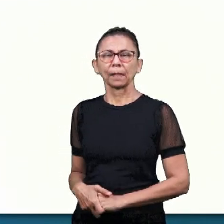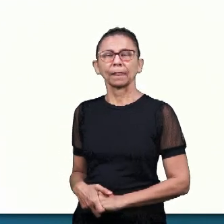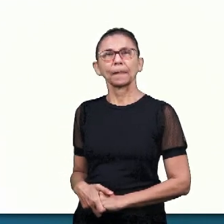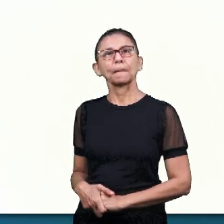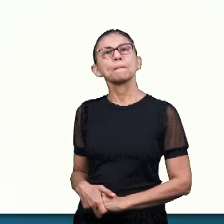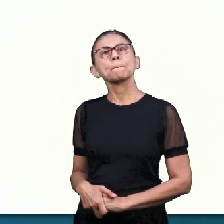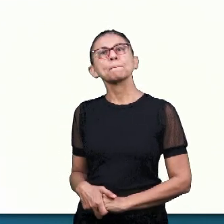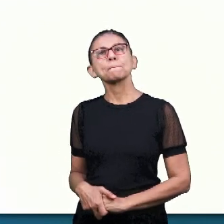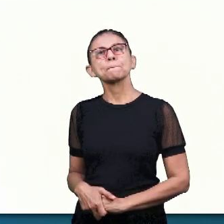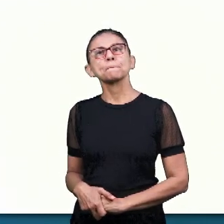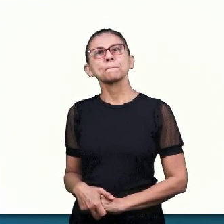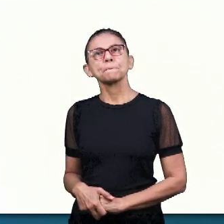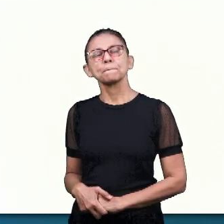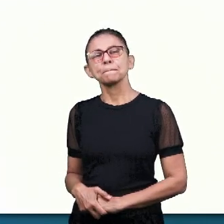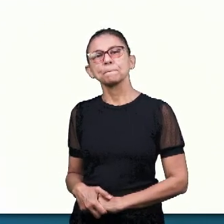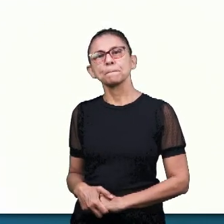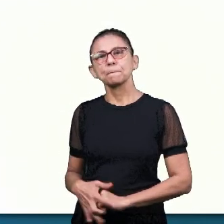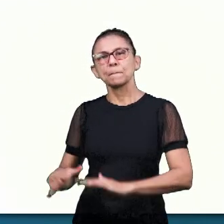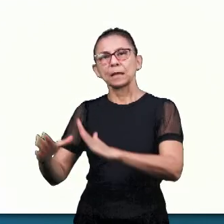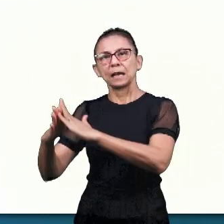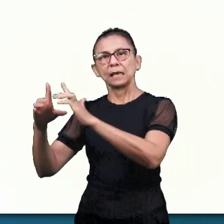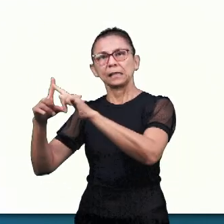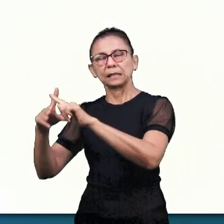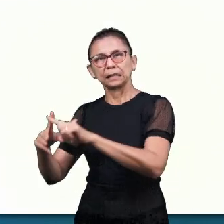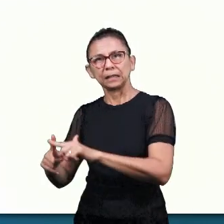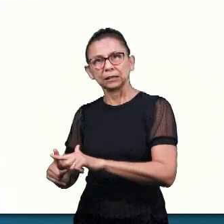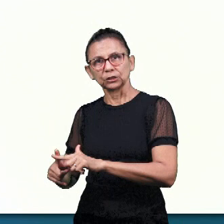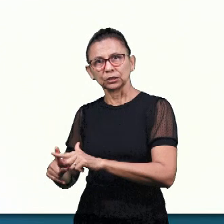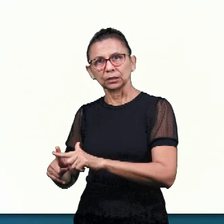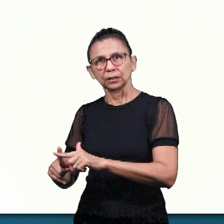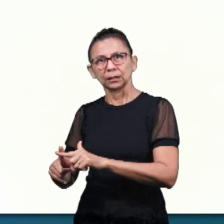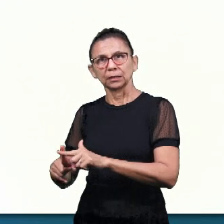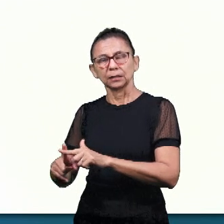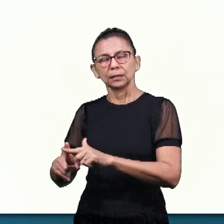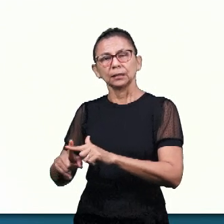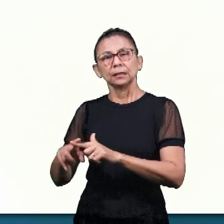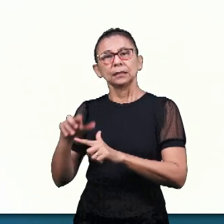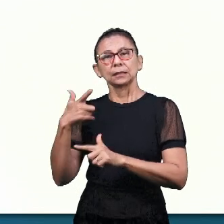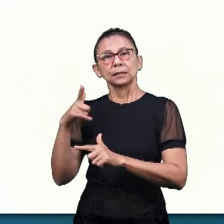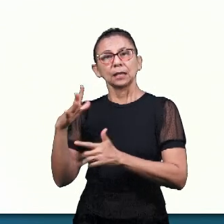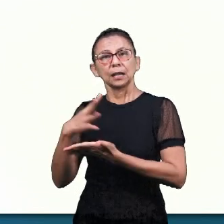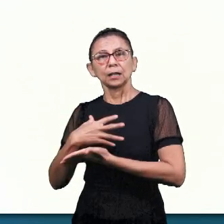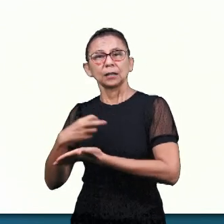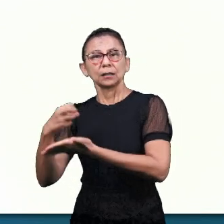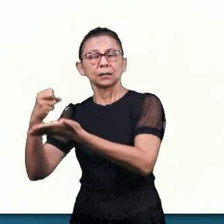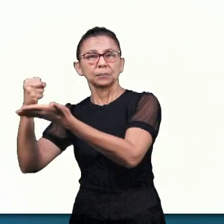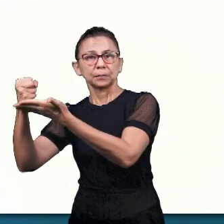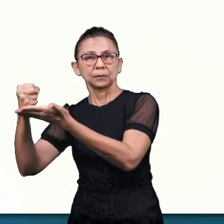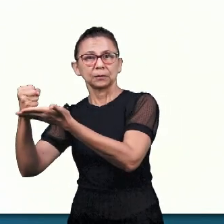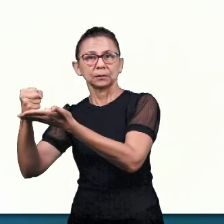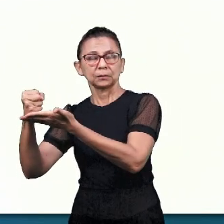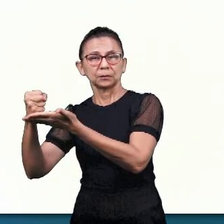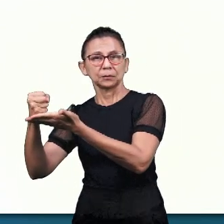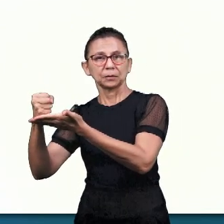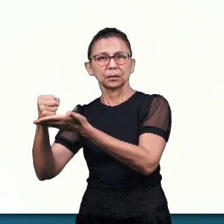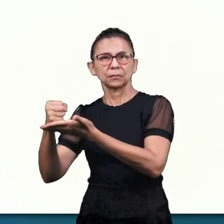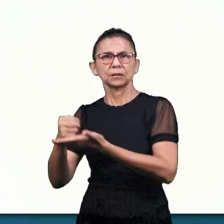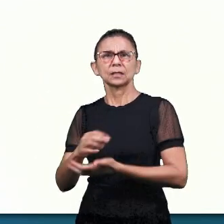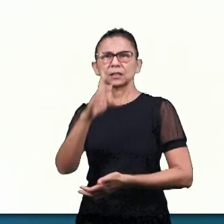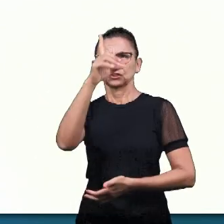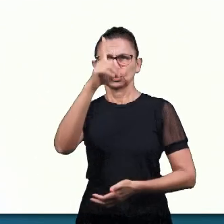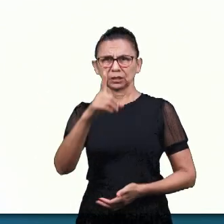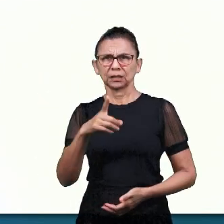droit à un nouvel enlèvement, même qu'elle ait rejeté le Saint-Esprit. Observez, les frères et